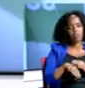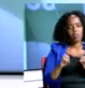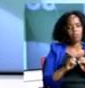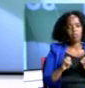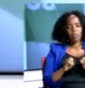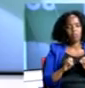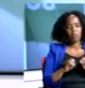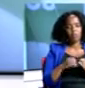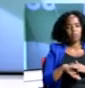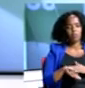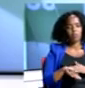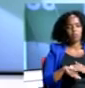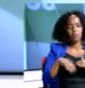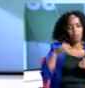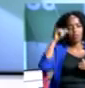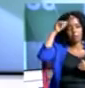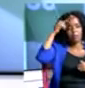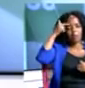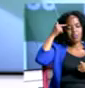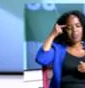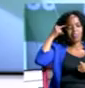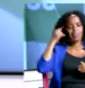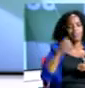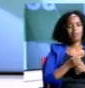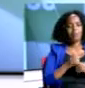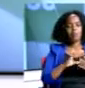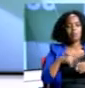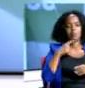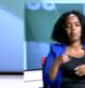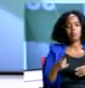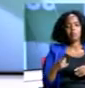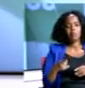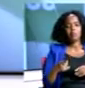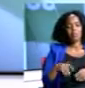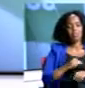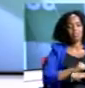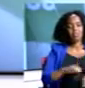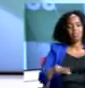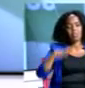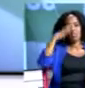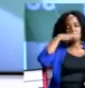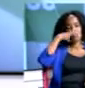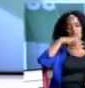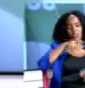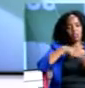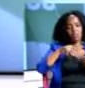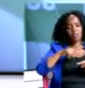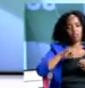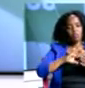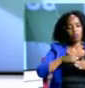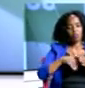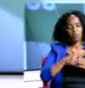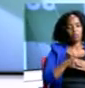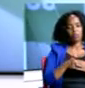jirra. Namu guru hacin kabatu, wana dadarra. Lafti ken o itu dan uhu, wanti akasi kunun dumtunu